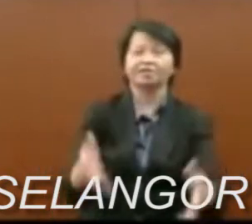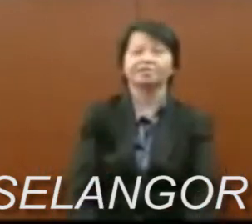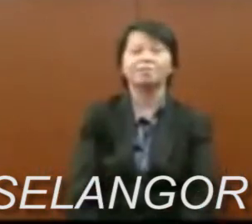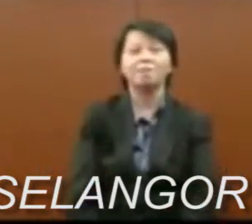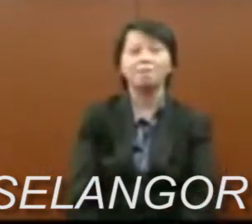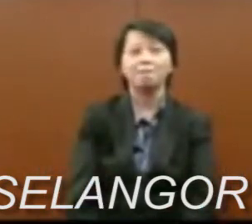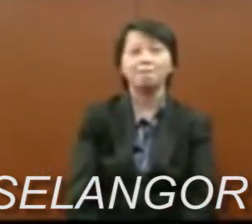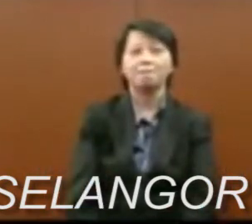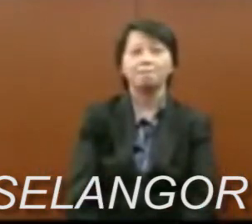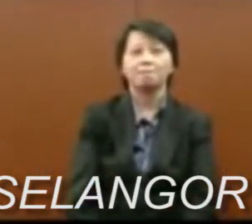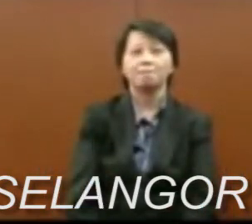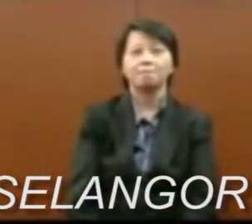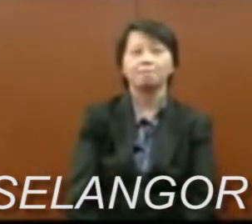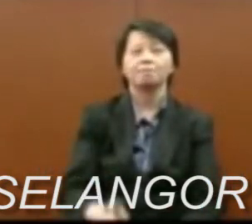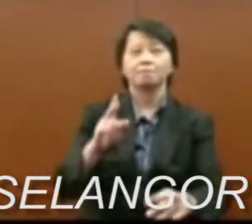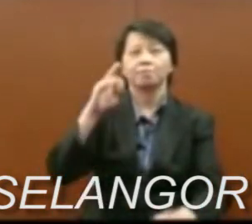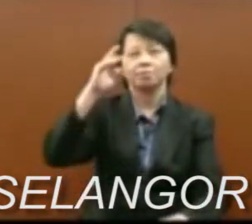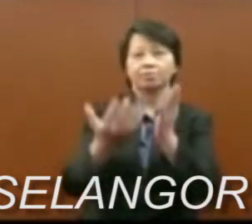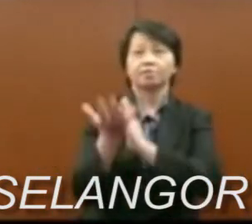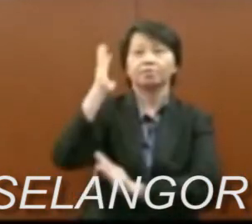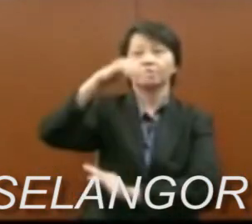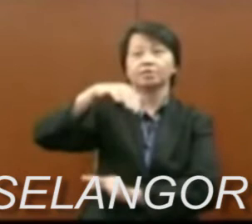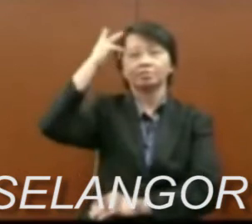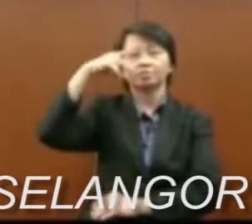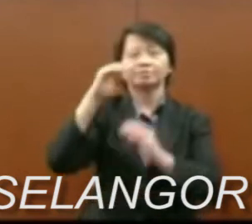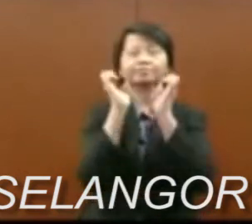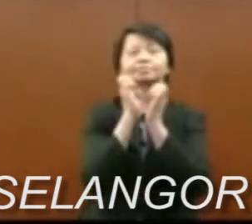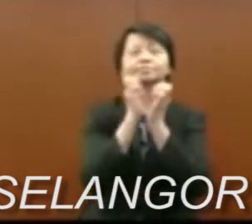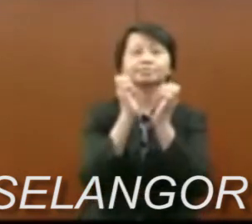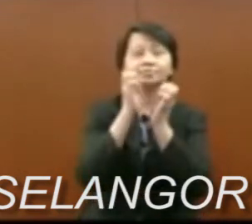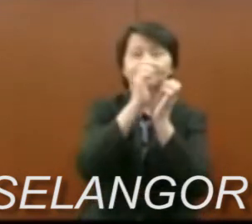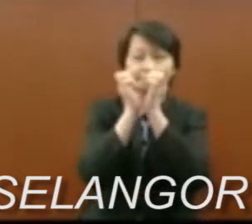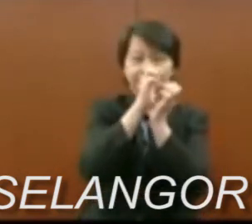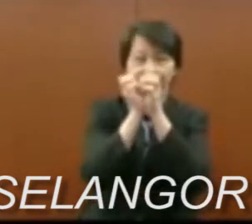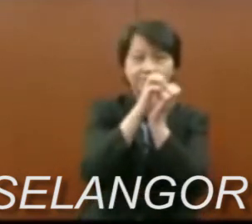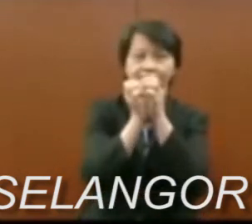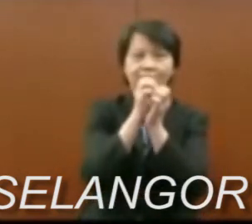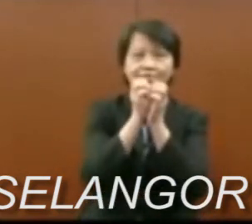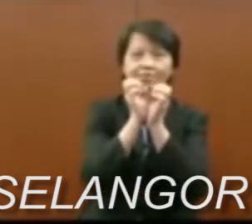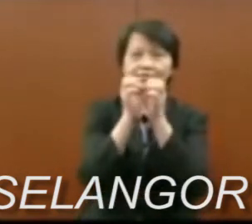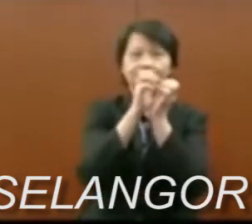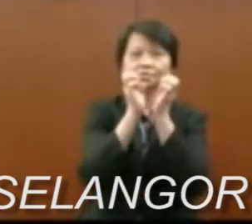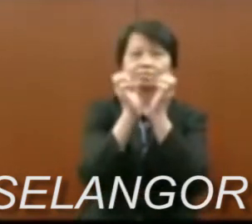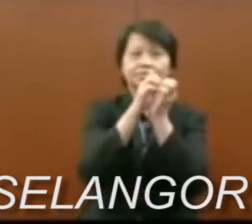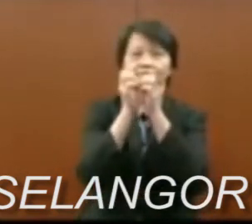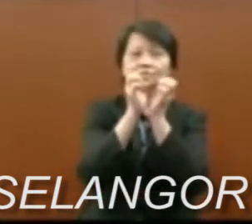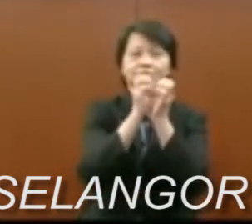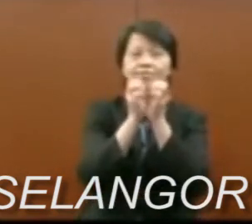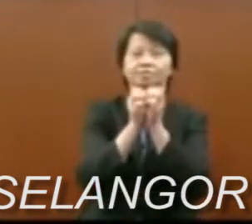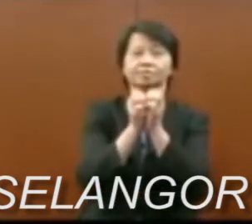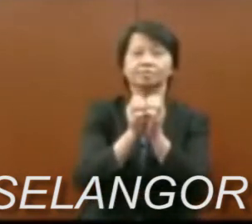Johor. Siapa? Siang, malam, pagi, petang. Dewan Undangan Negeri Melaka. Siapa? Yang bubarkan Dewan Undangan Negeri Johor. Siapa?